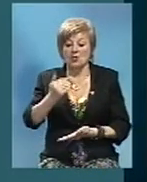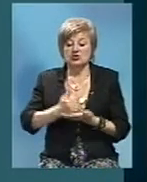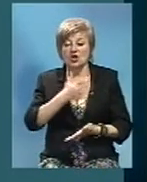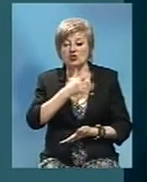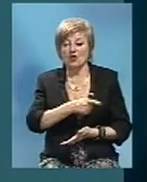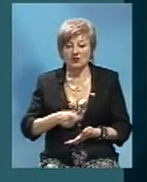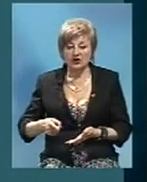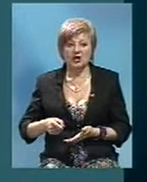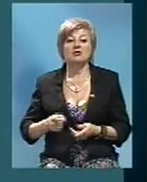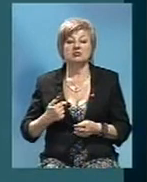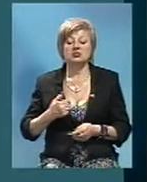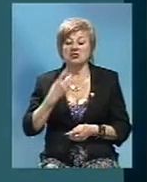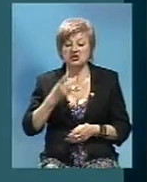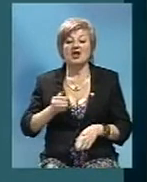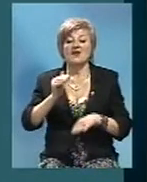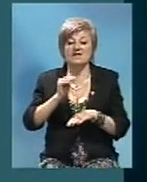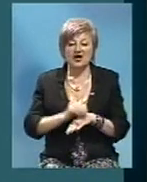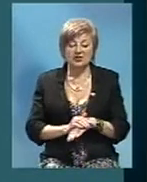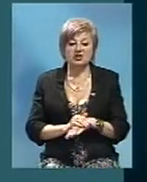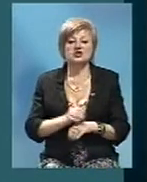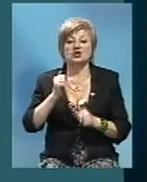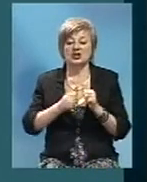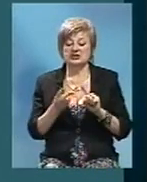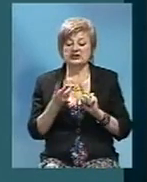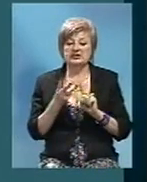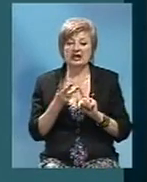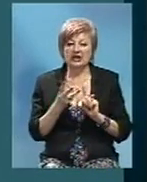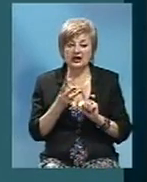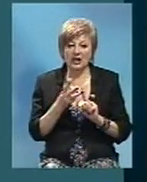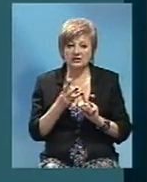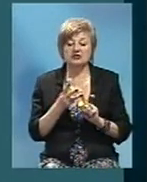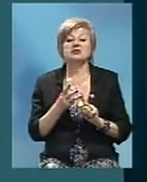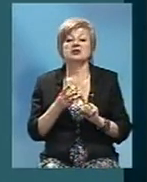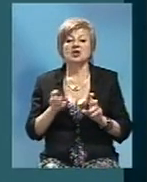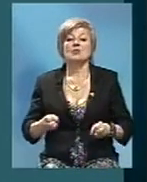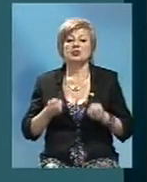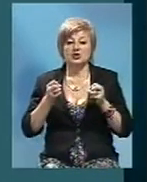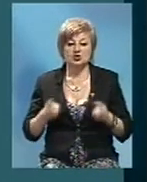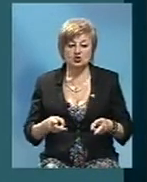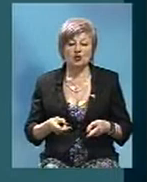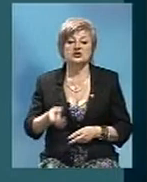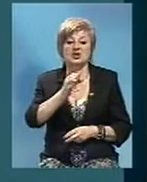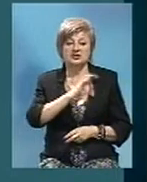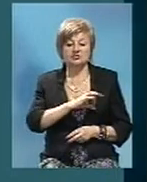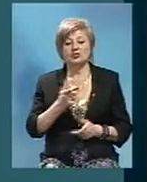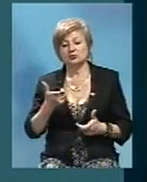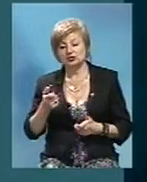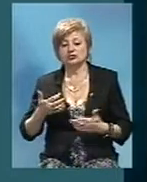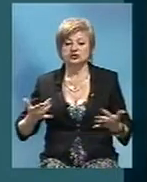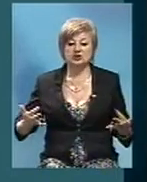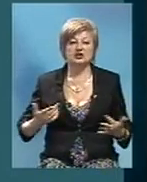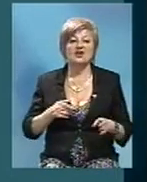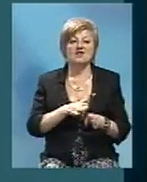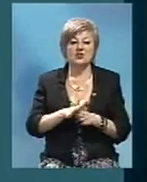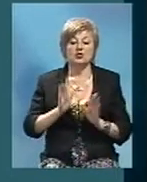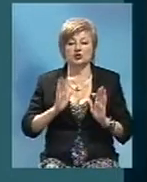ми побачили, що практично кожен третій, так званий побутовий злочин, бійки, застосування зброї та інше